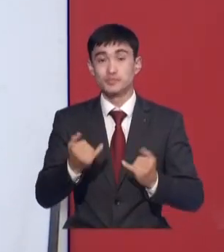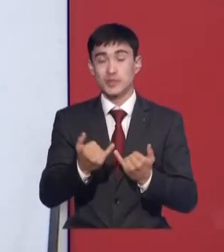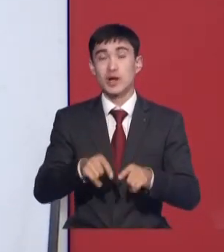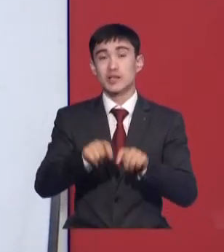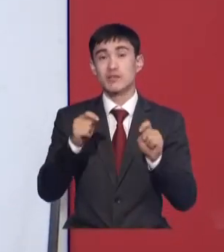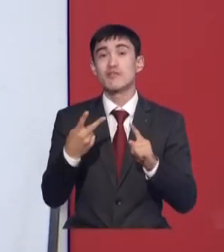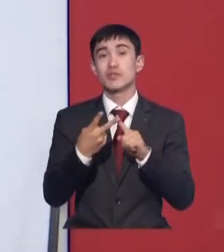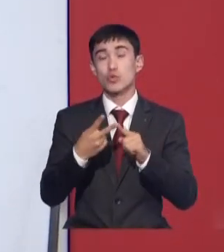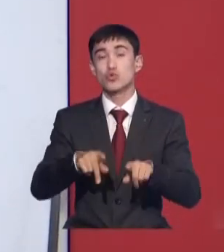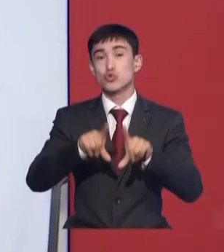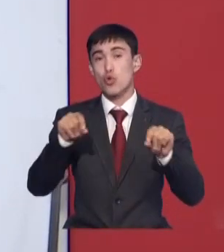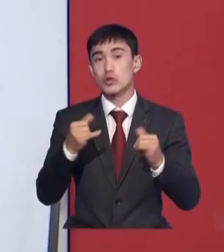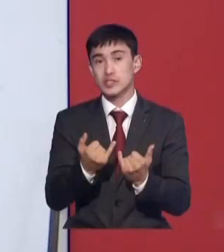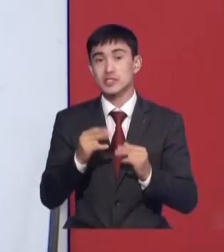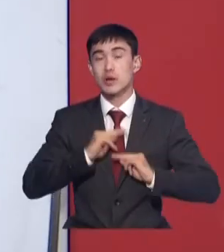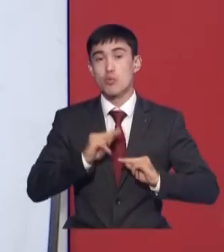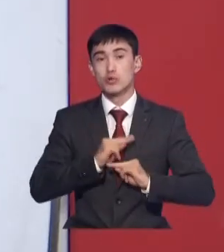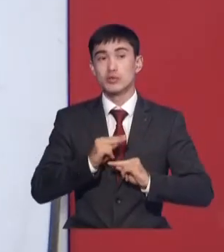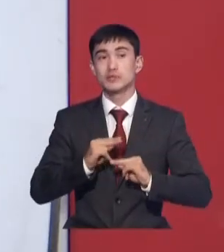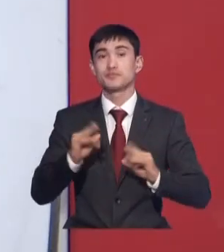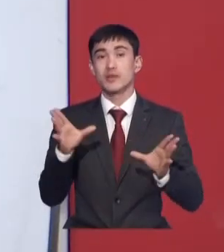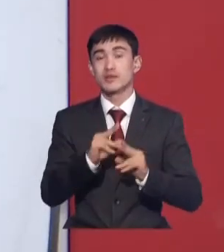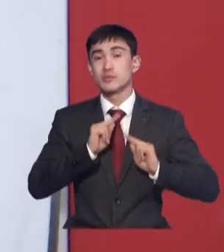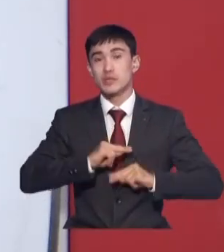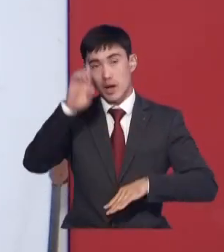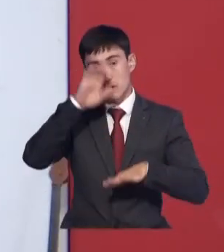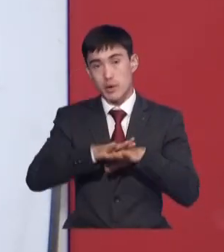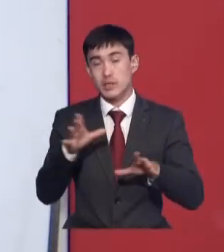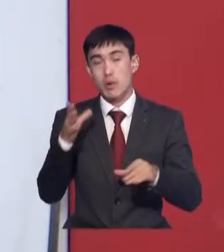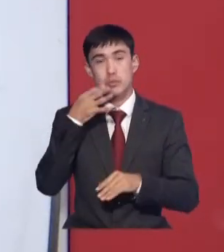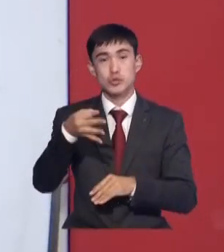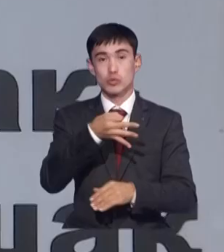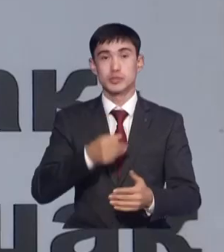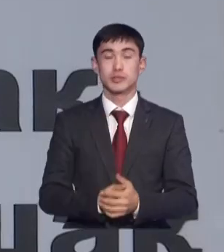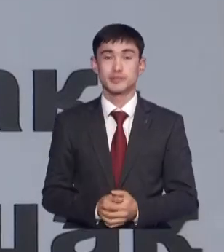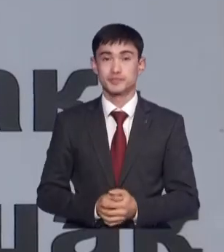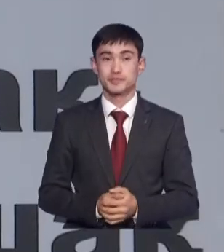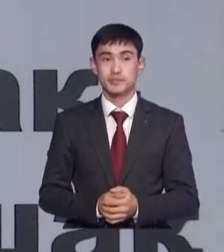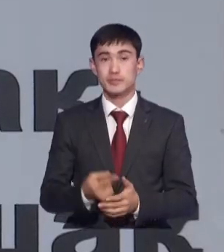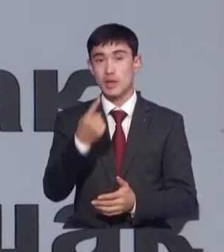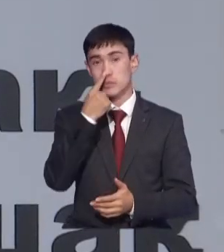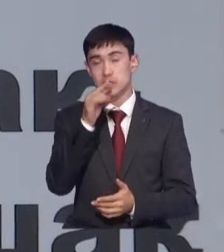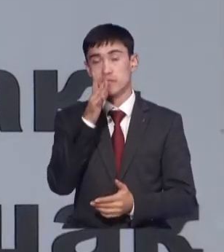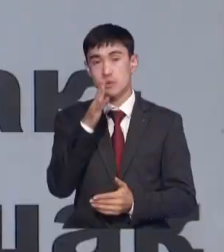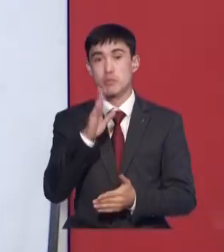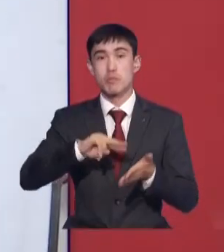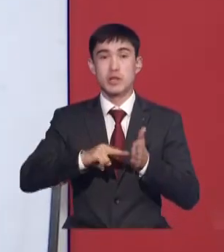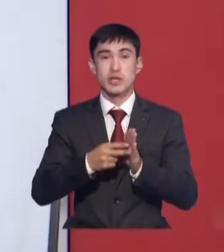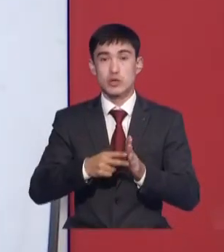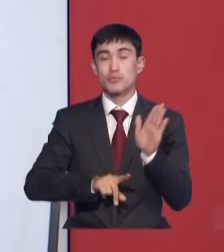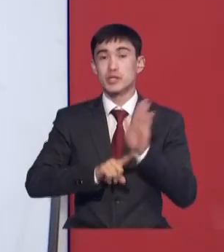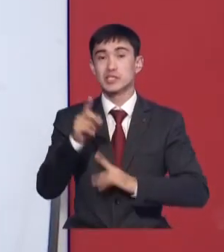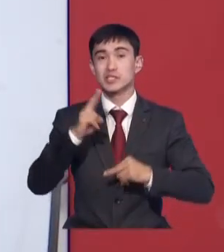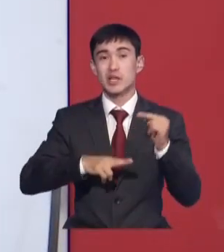мы открываем вторую школу. Сейчас мы работаем в тесном взаимодействии с акиматом Алматинской области. В ближайшее время мы планируем